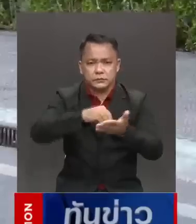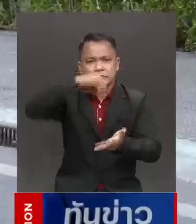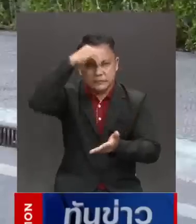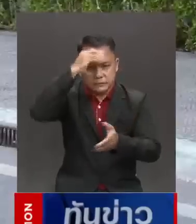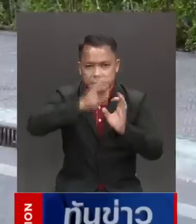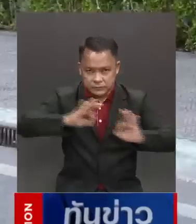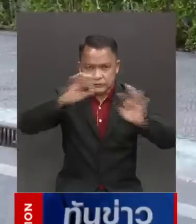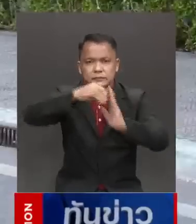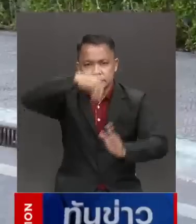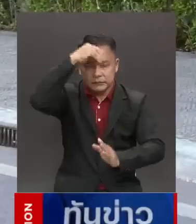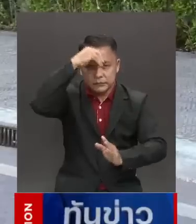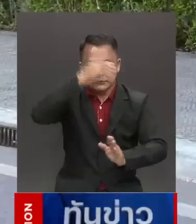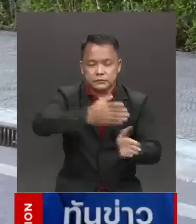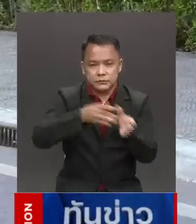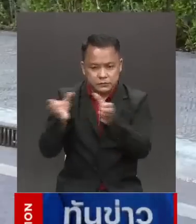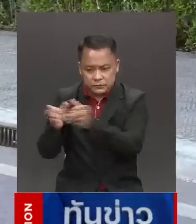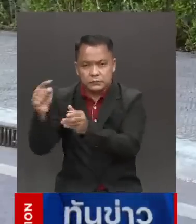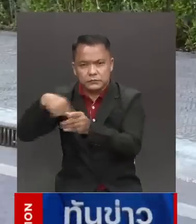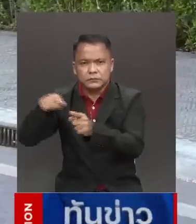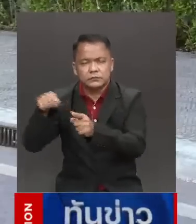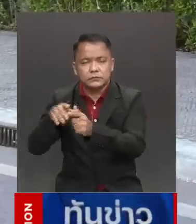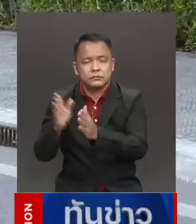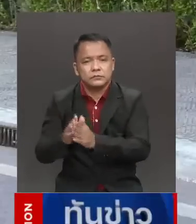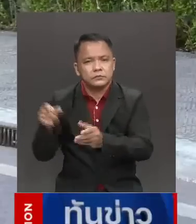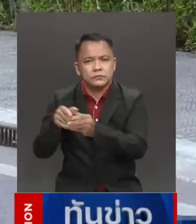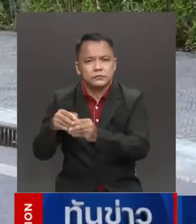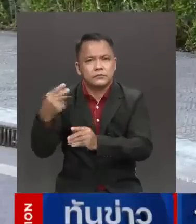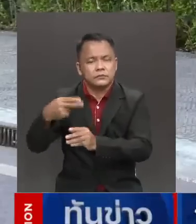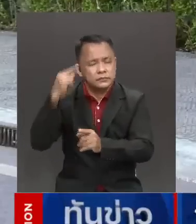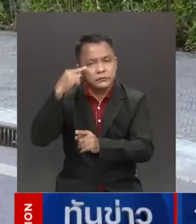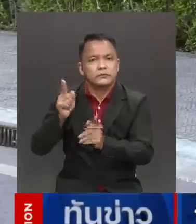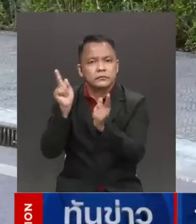าอะไรแบบนั้นเนี่ยนะครับขณะเดียวกันอีกมุมนึงกับมองว่าห